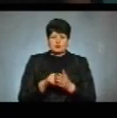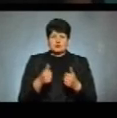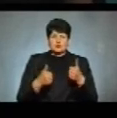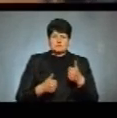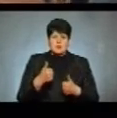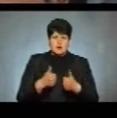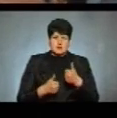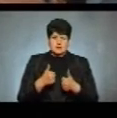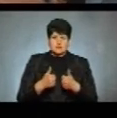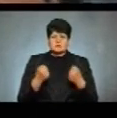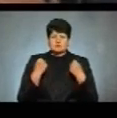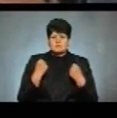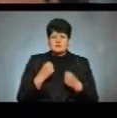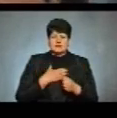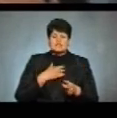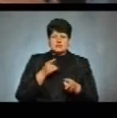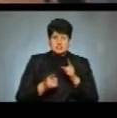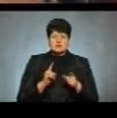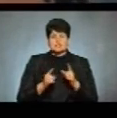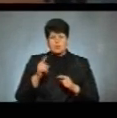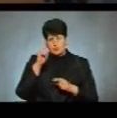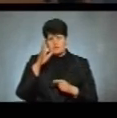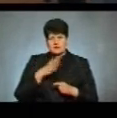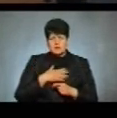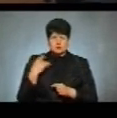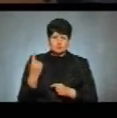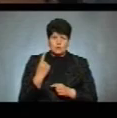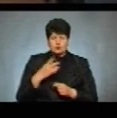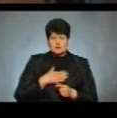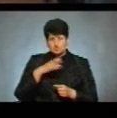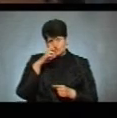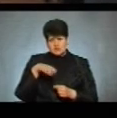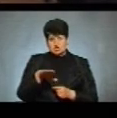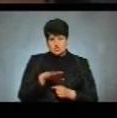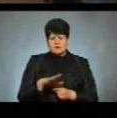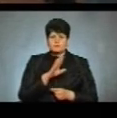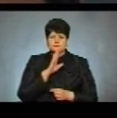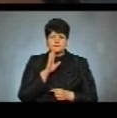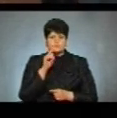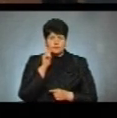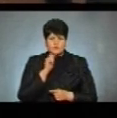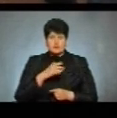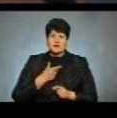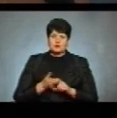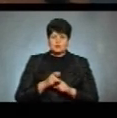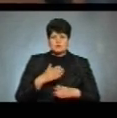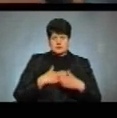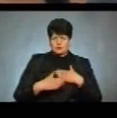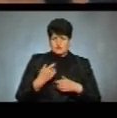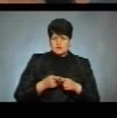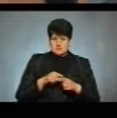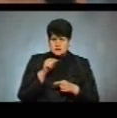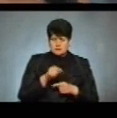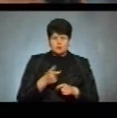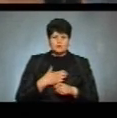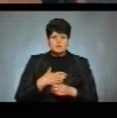змаганнях. Спортсмени наші дійсно прославляють наш край та нашу державу, неньку Україну. Я дуже задоволений цим. У нас багато